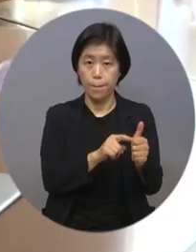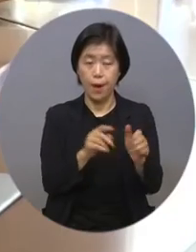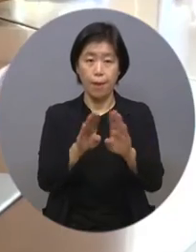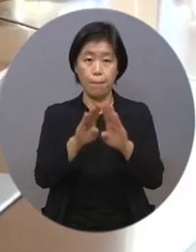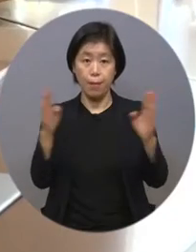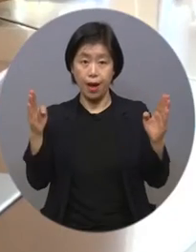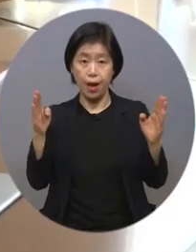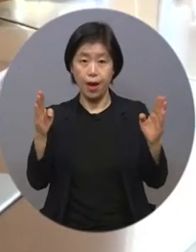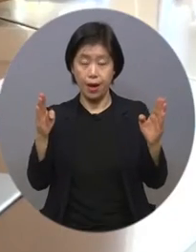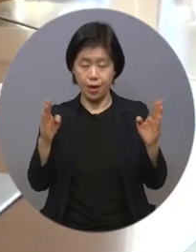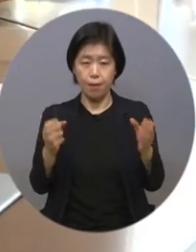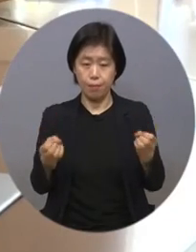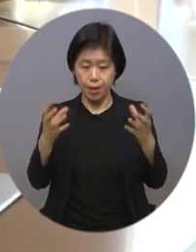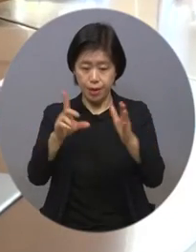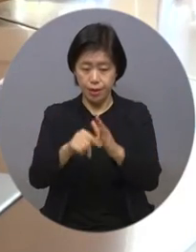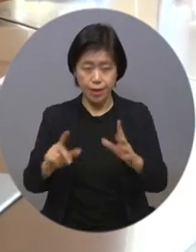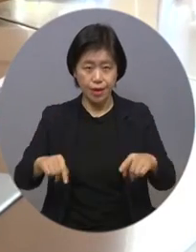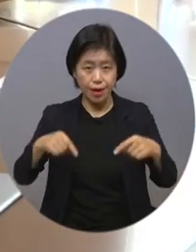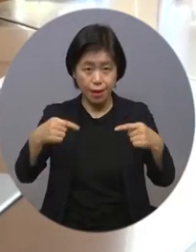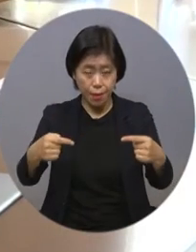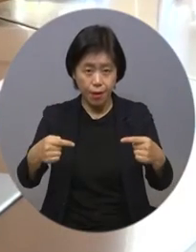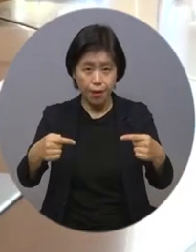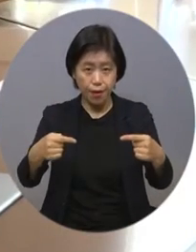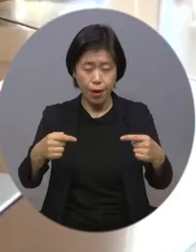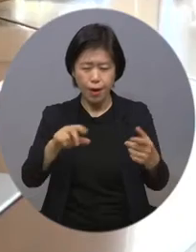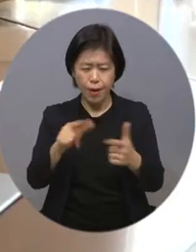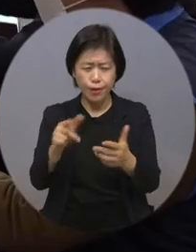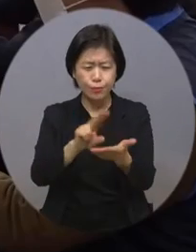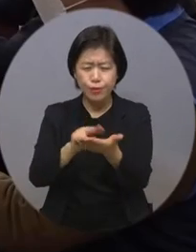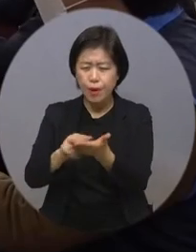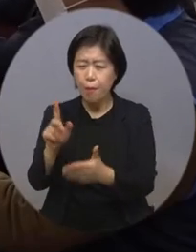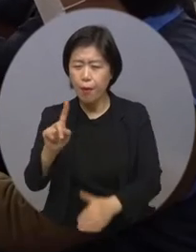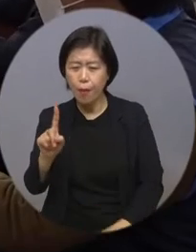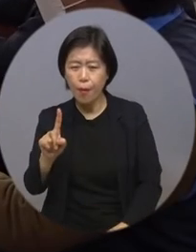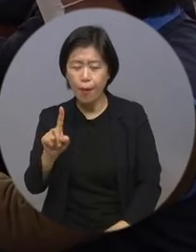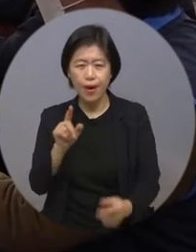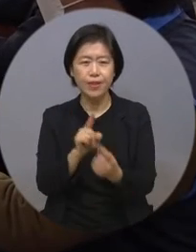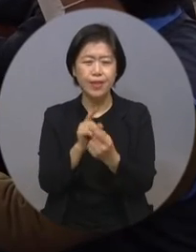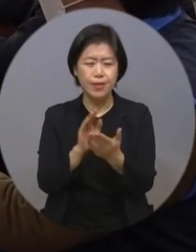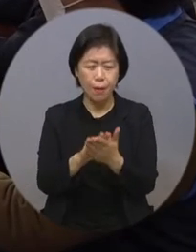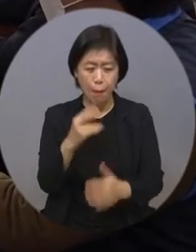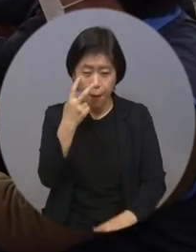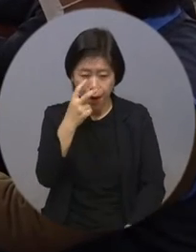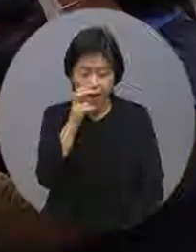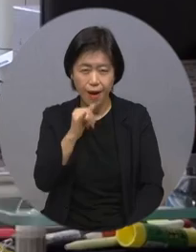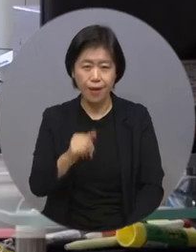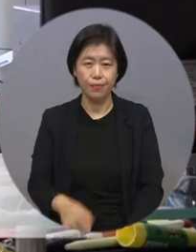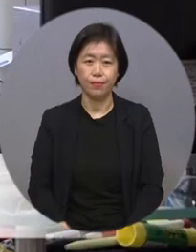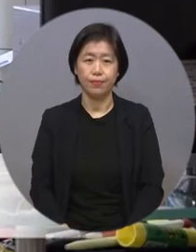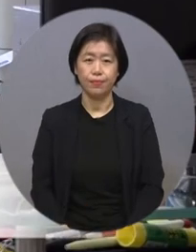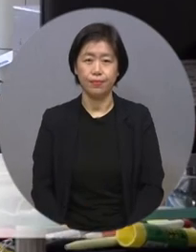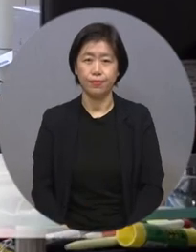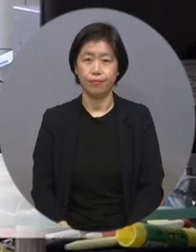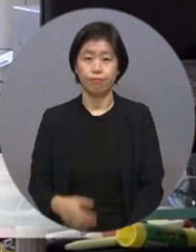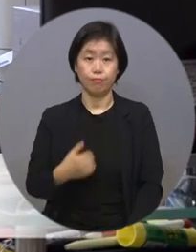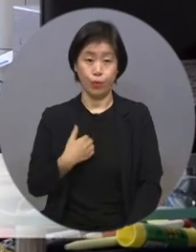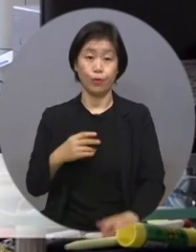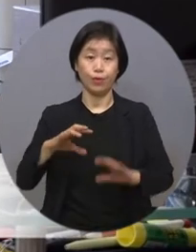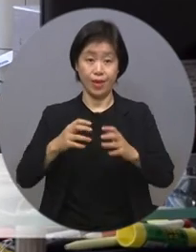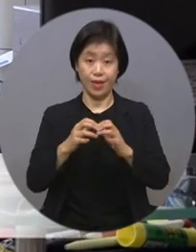관련 현안을 직접 접하며 지사장으로서 직원 격려의 시간을 가졌습니다. 국민의 한